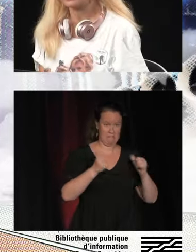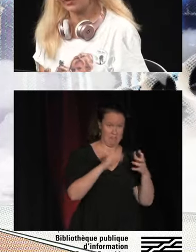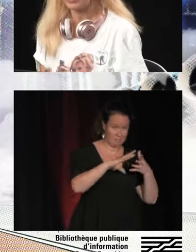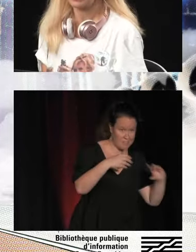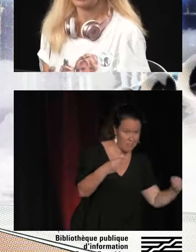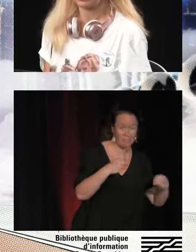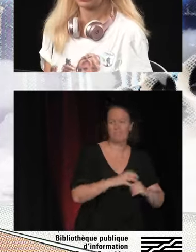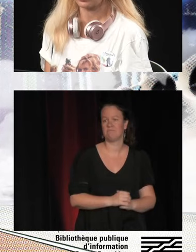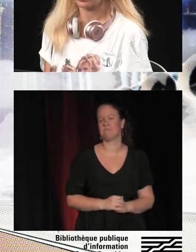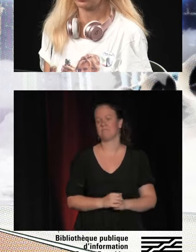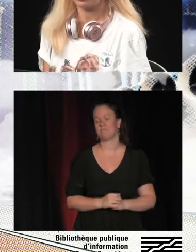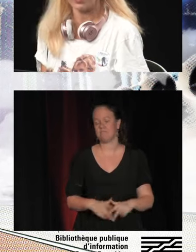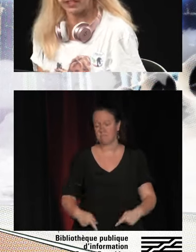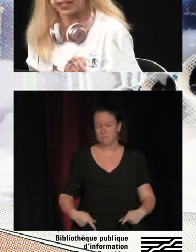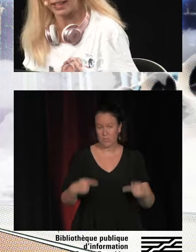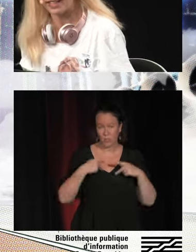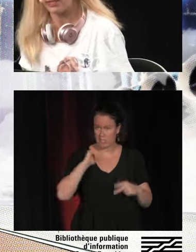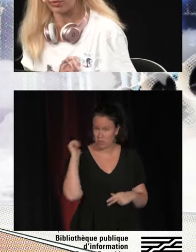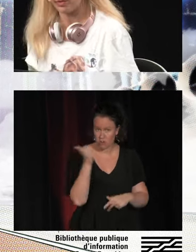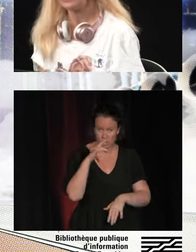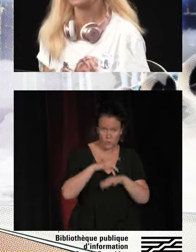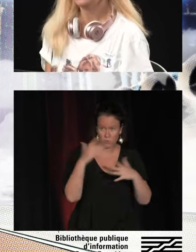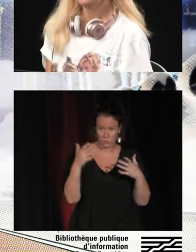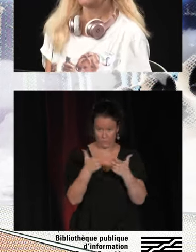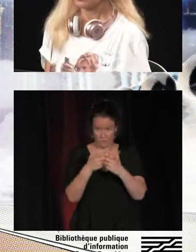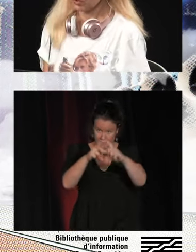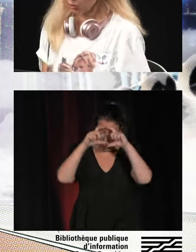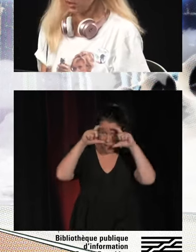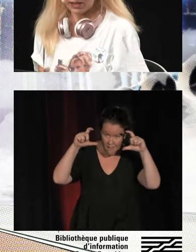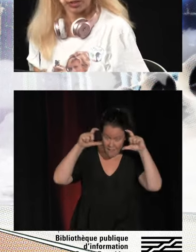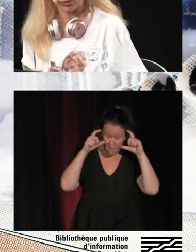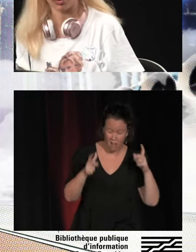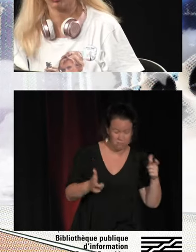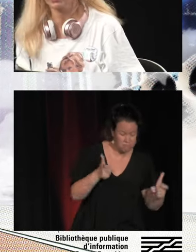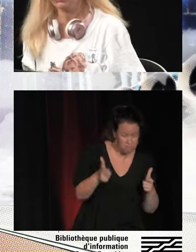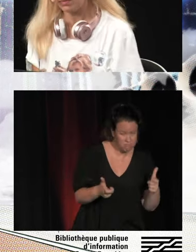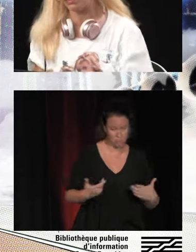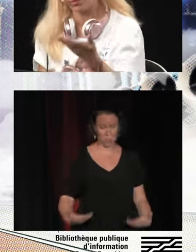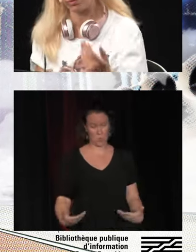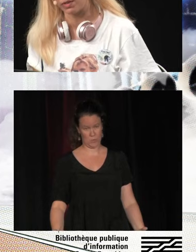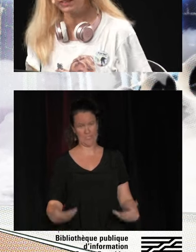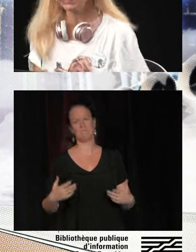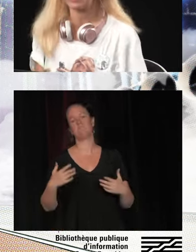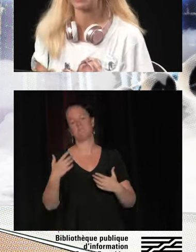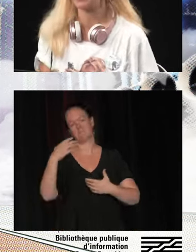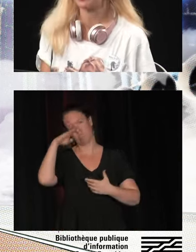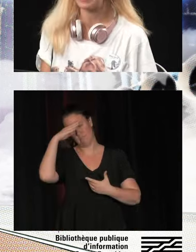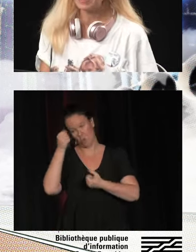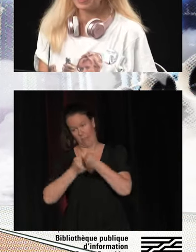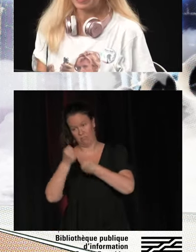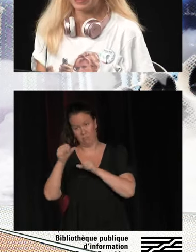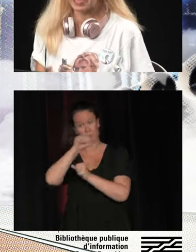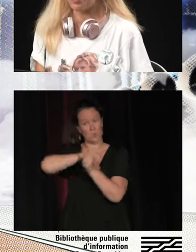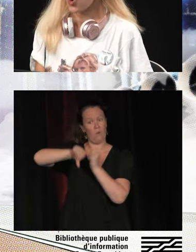des ateliers de game design, des ateliers où vous pouviez tester de la réalité virtuelle. Il y avait un tournoi de Mario Kart aujourd'hui, mais pas sur celui-là. Il y